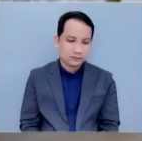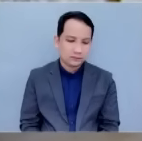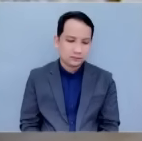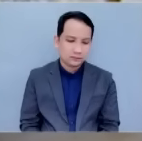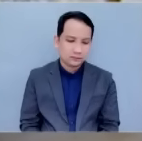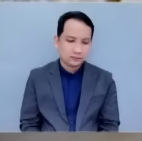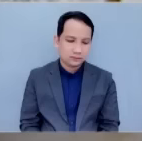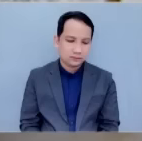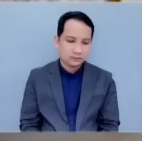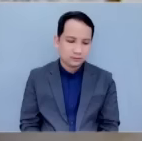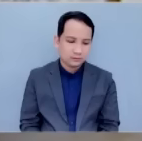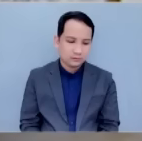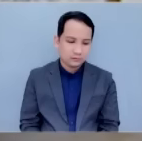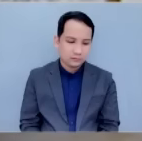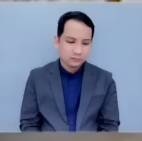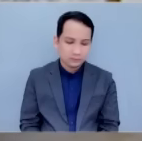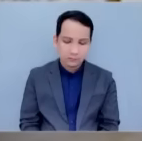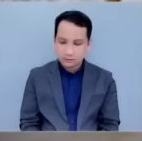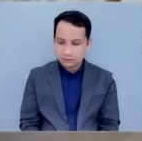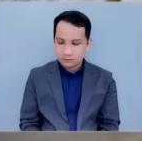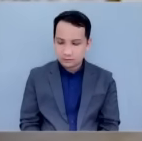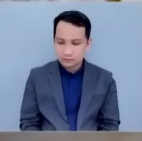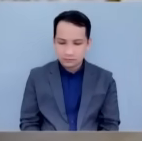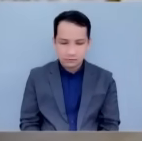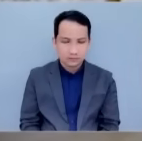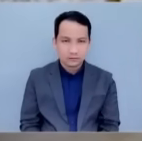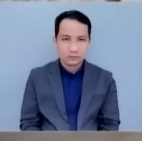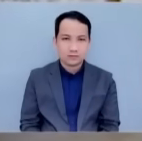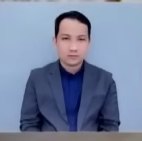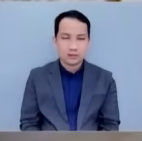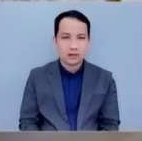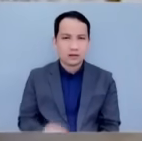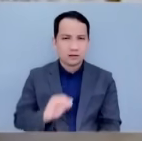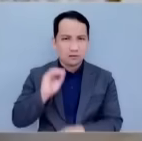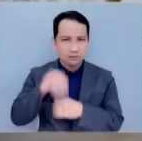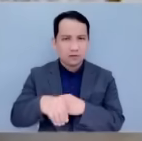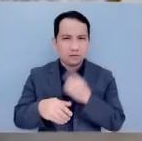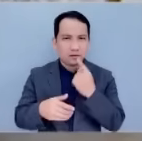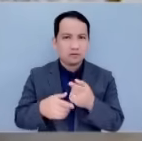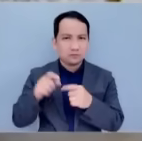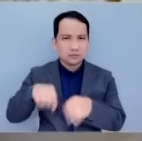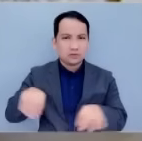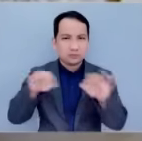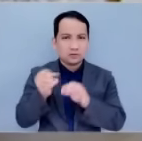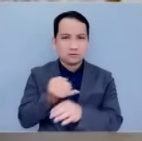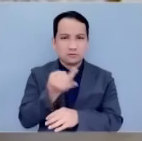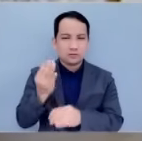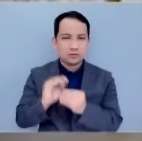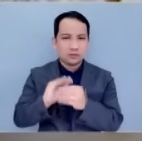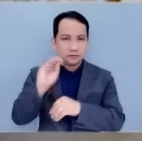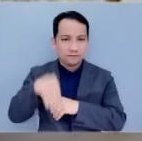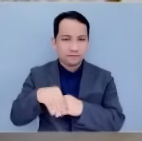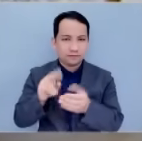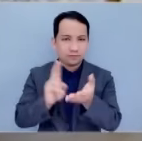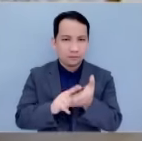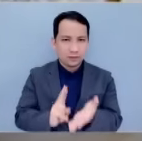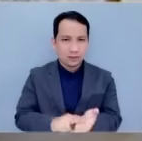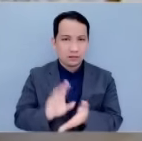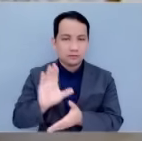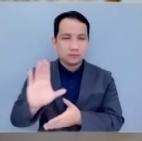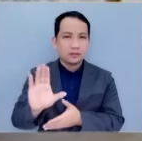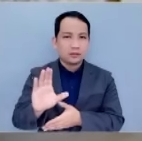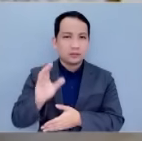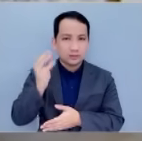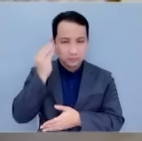Yes, Jiggy, overwhelming o sobra-sobra pa raw sa kailangang numero ang nakuhang lagda ni Senate President Mig Zubiri